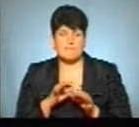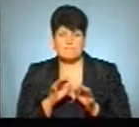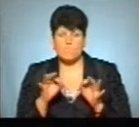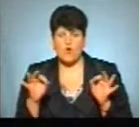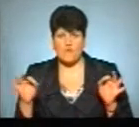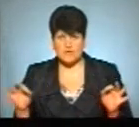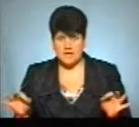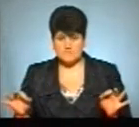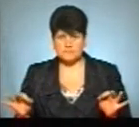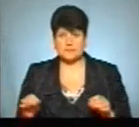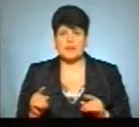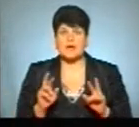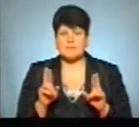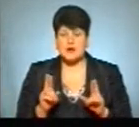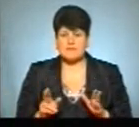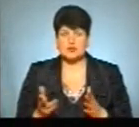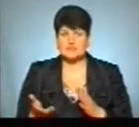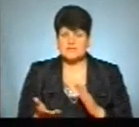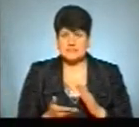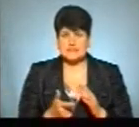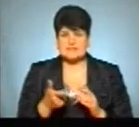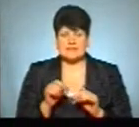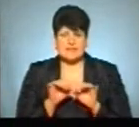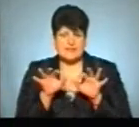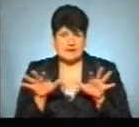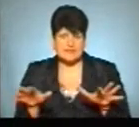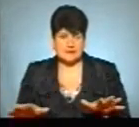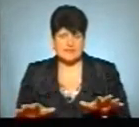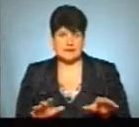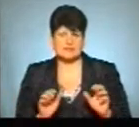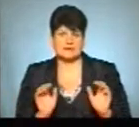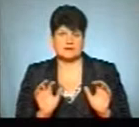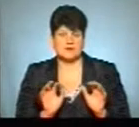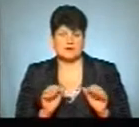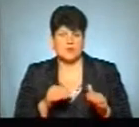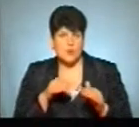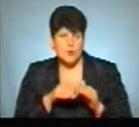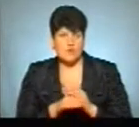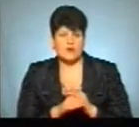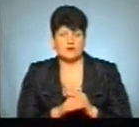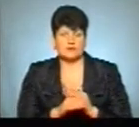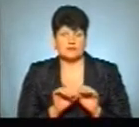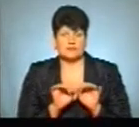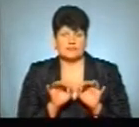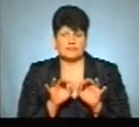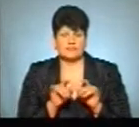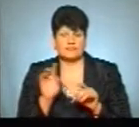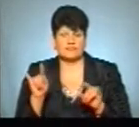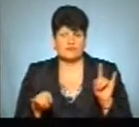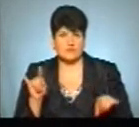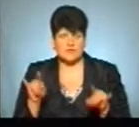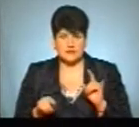кабелям. Як правило, зрізаються гілки, які там заглядаючи, затуляючи вікна у мешканців